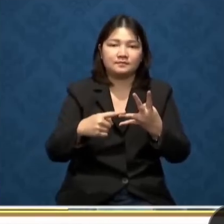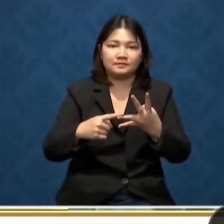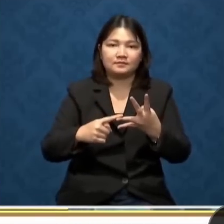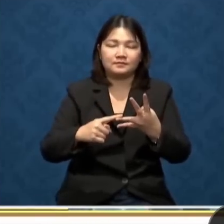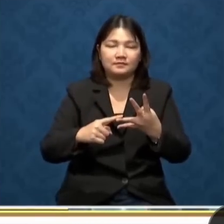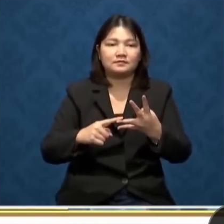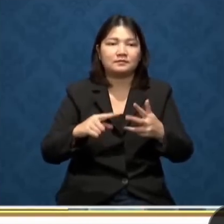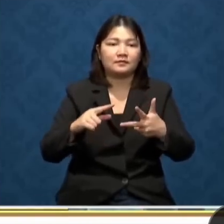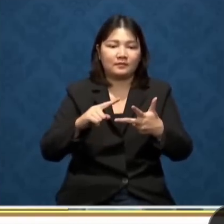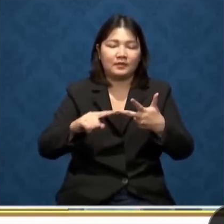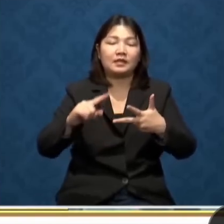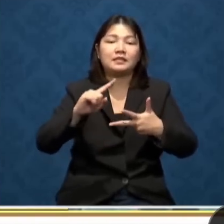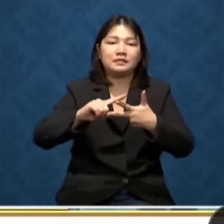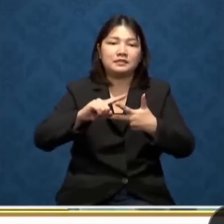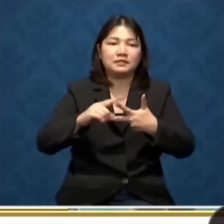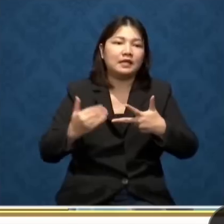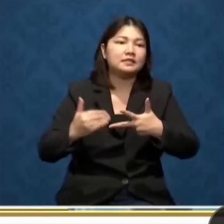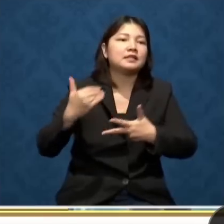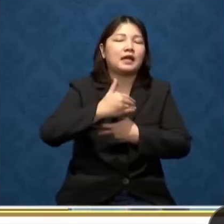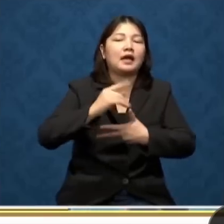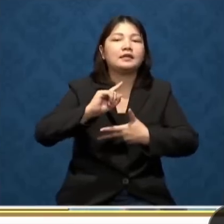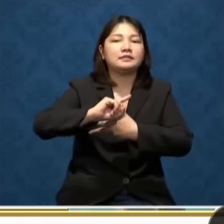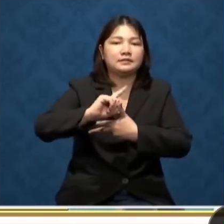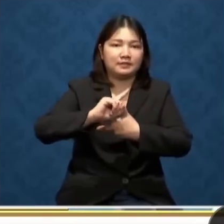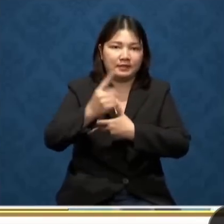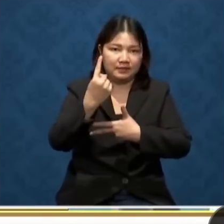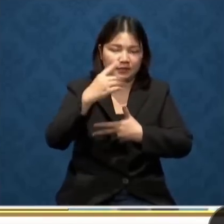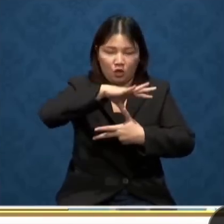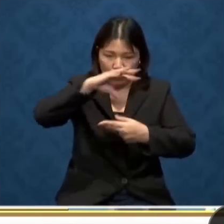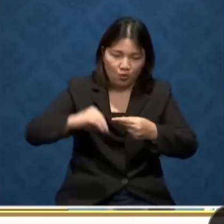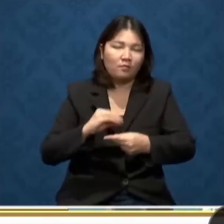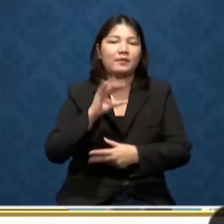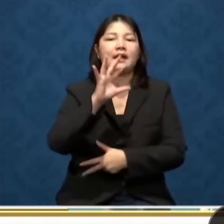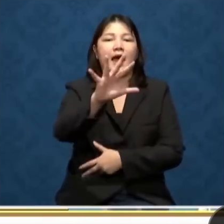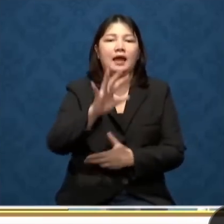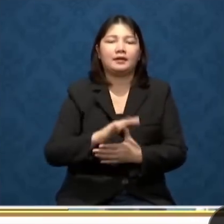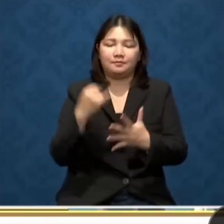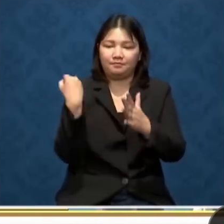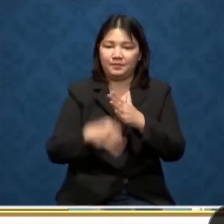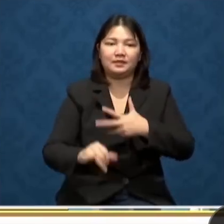1 คดีรวมเป็น 5 ค ustedesคำถามจากรายงาน thamwa